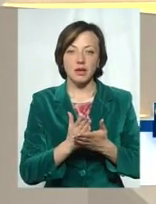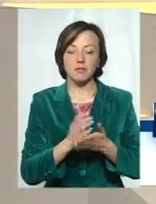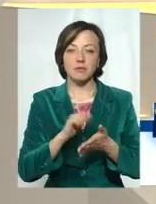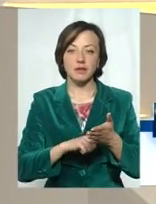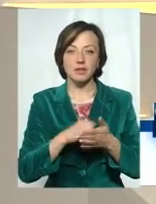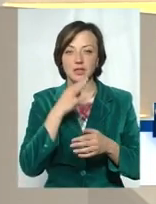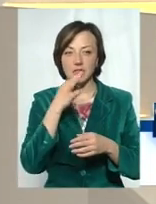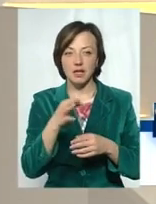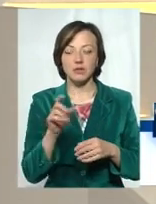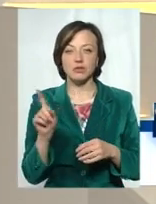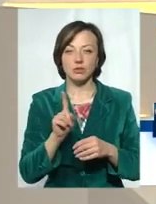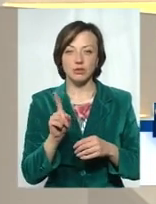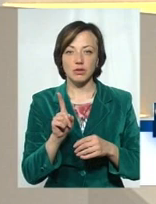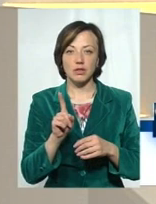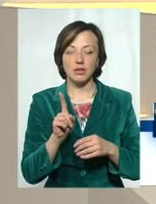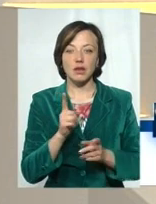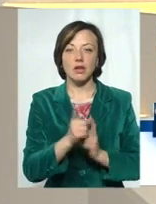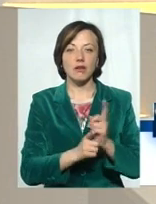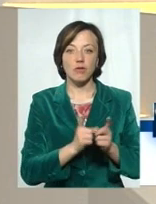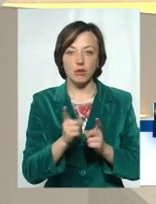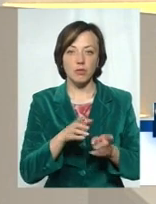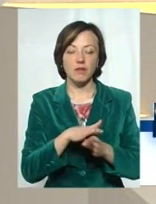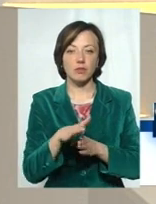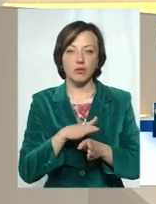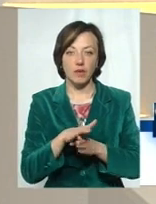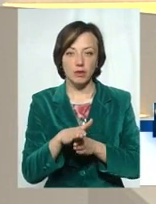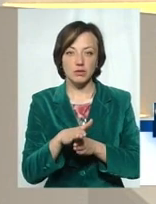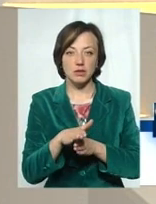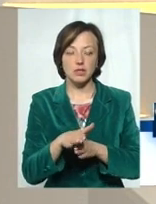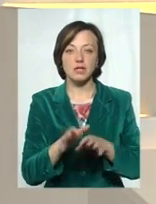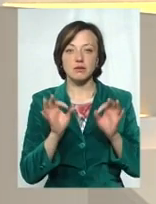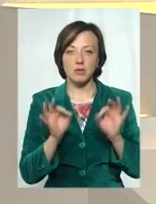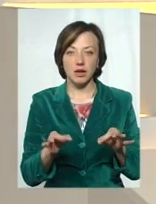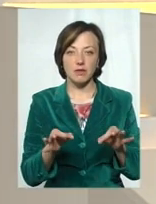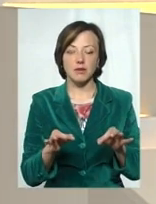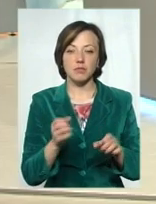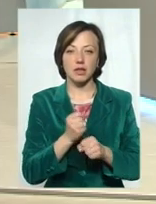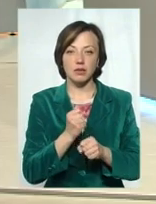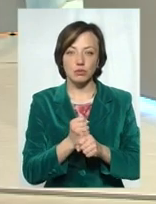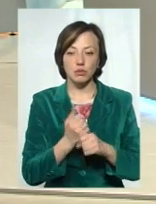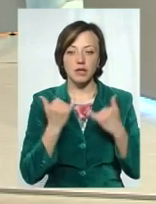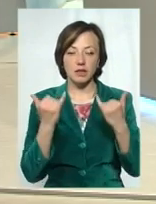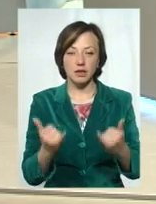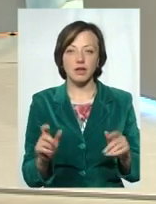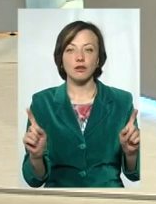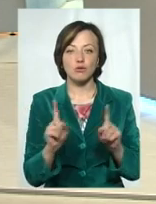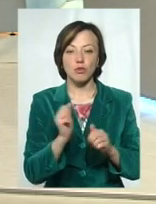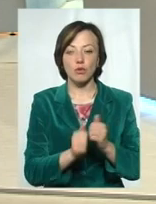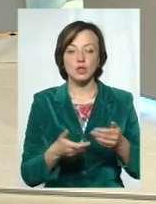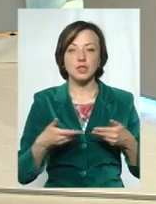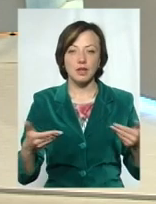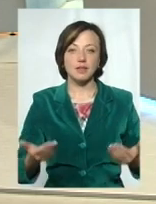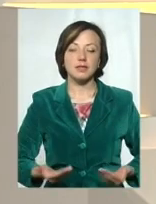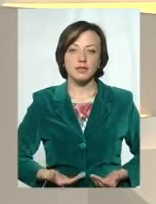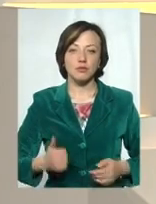привід сказати, що оті реформи, які відбуваються, справді працюють на те, аби кожен з нас